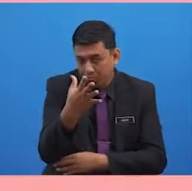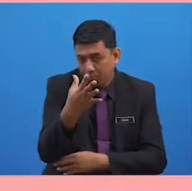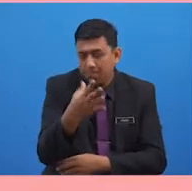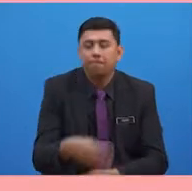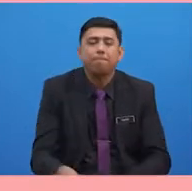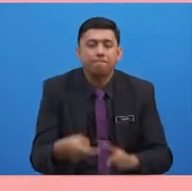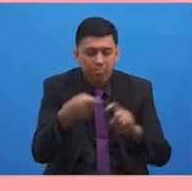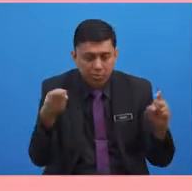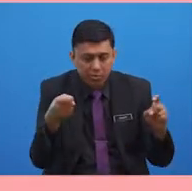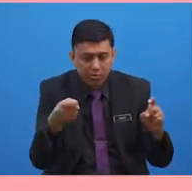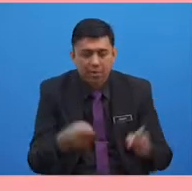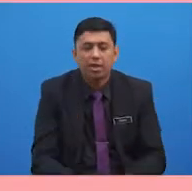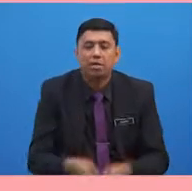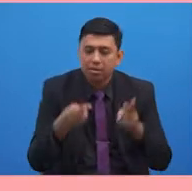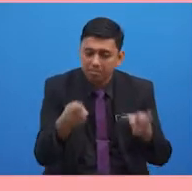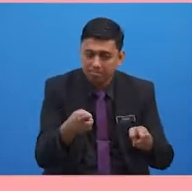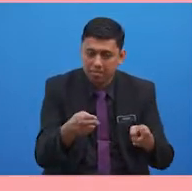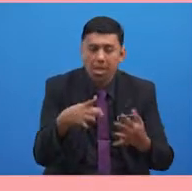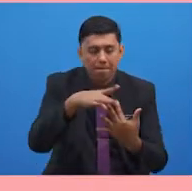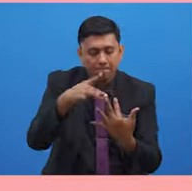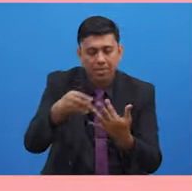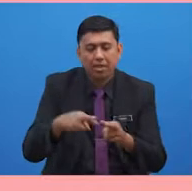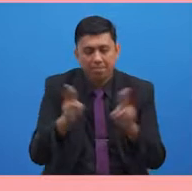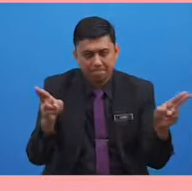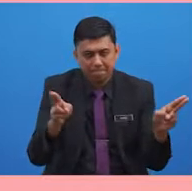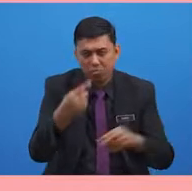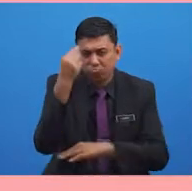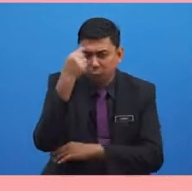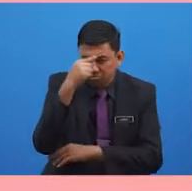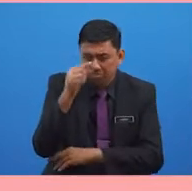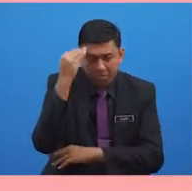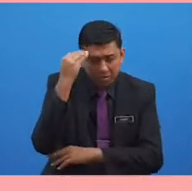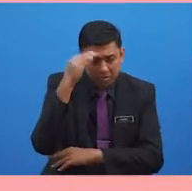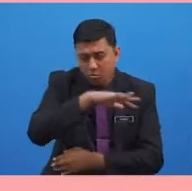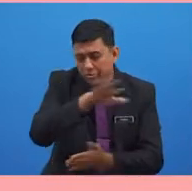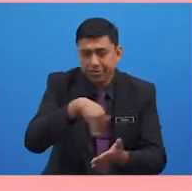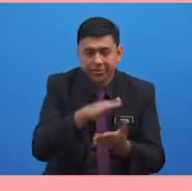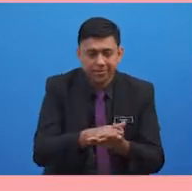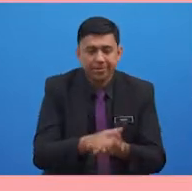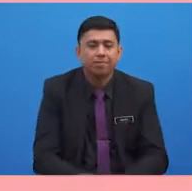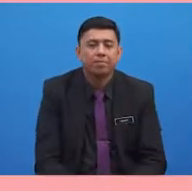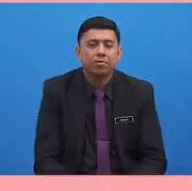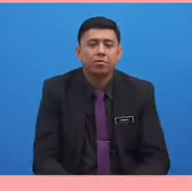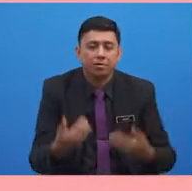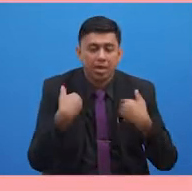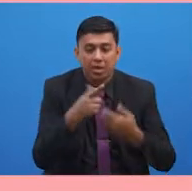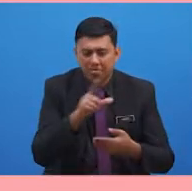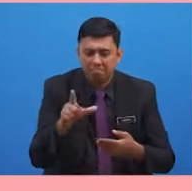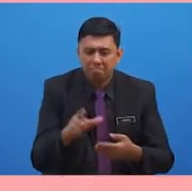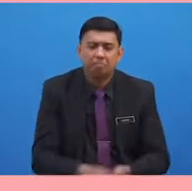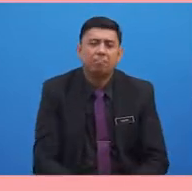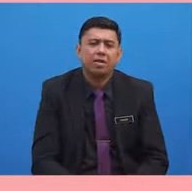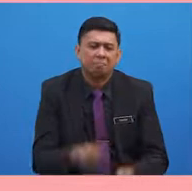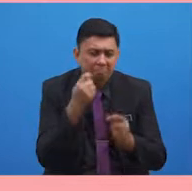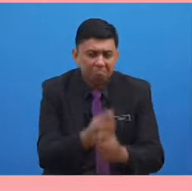mengumumkan keputusan rasmi pilihan raya. Untuk pengetahuan pelajar, keputusan pilihan raya adalah